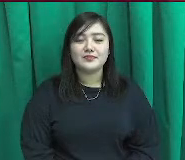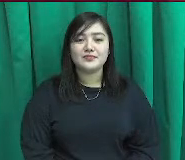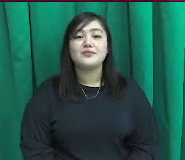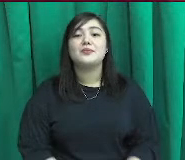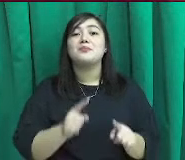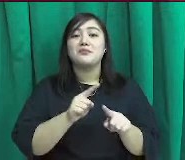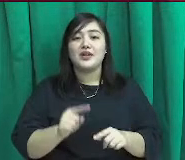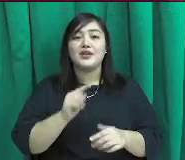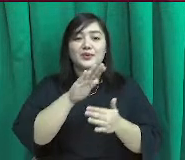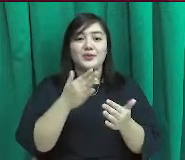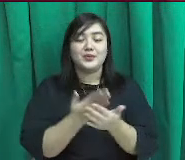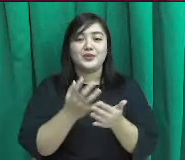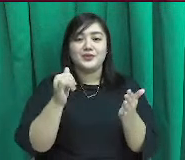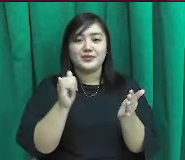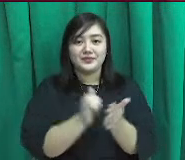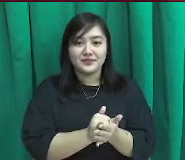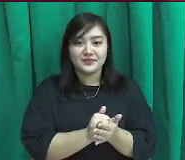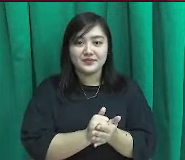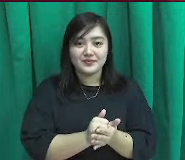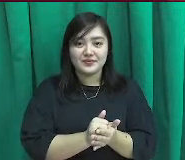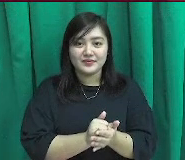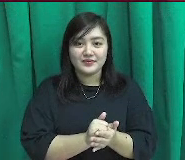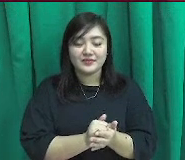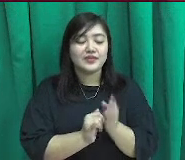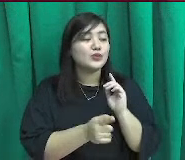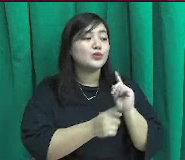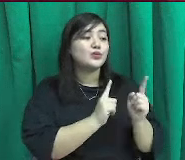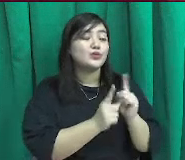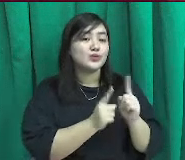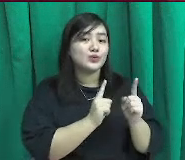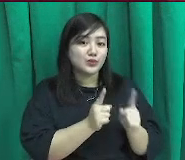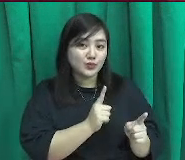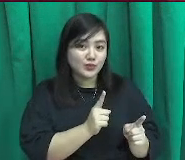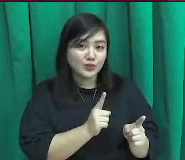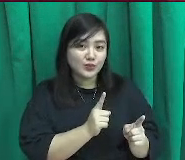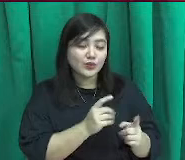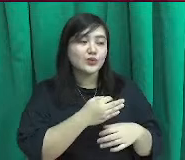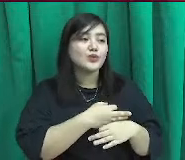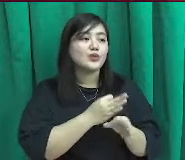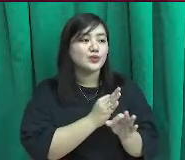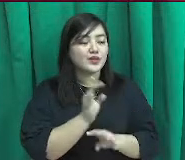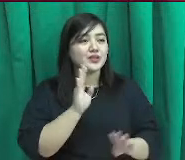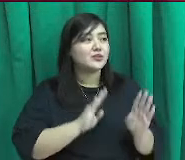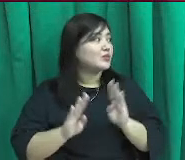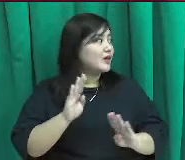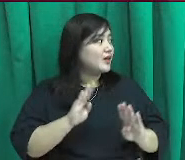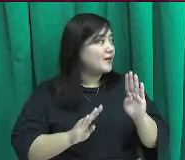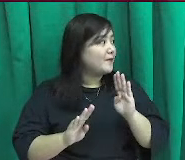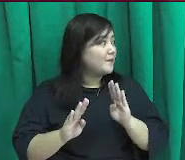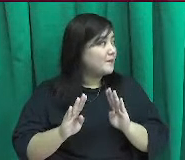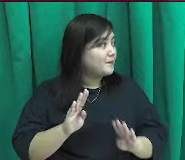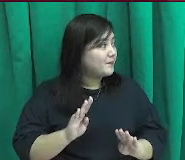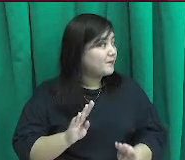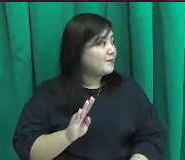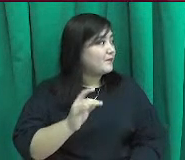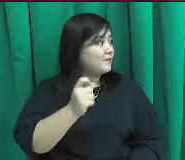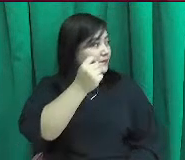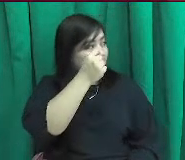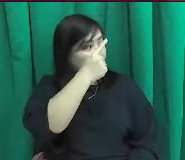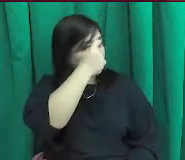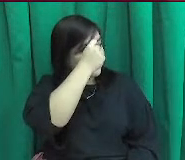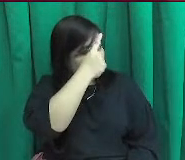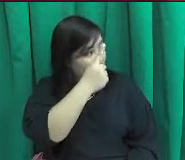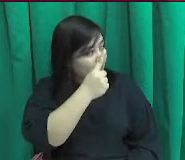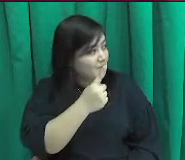ng Panginoon, pinag-uusapan, isinisettle ang problema sa loob ng bahay, inuunawa ang membro ng